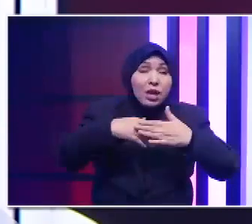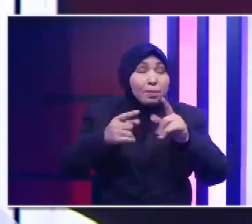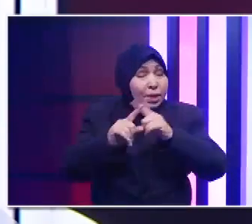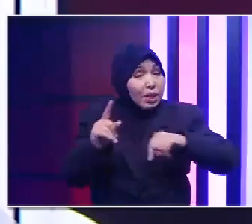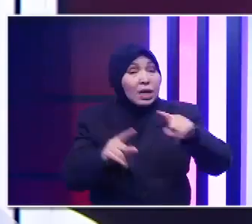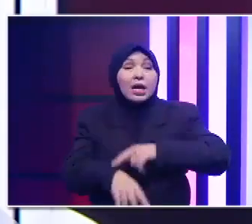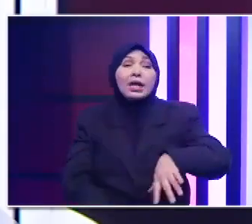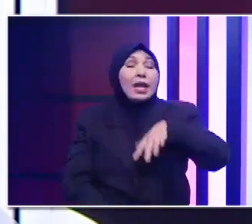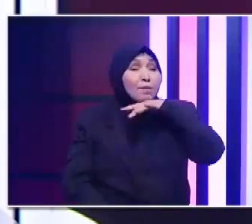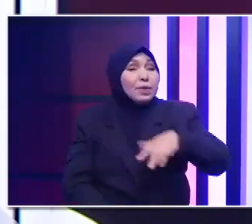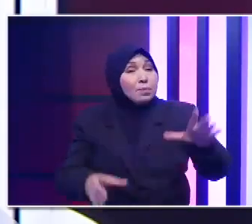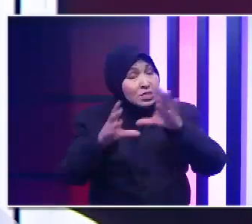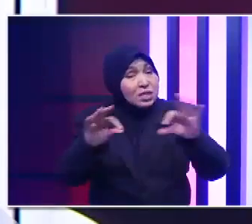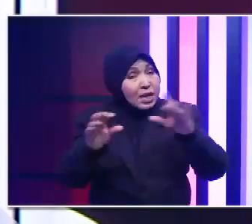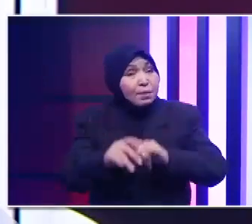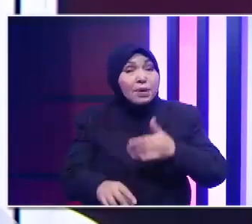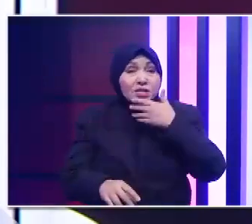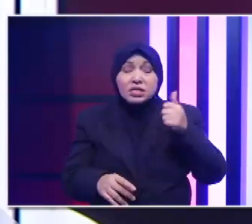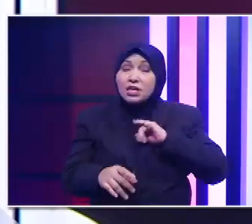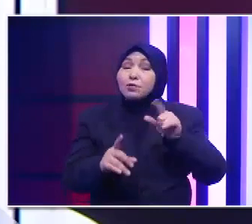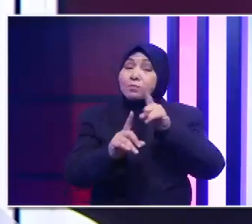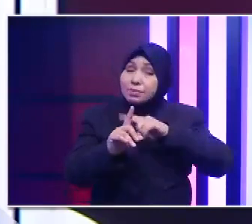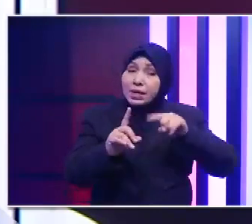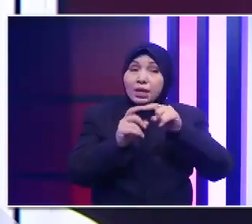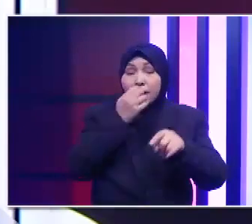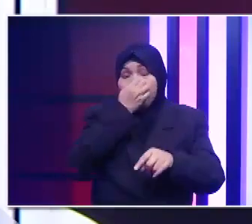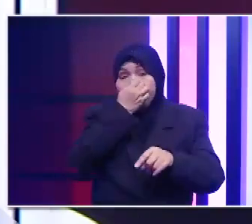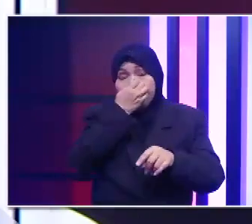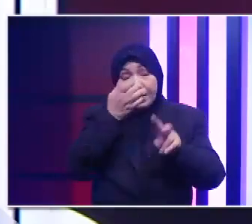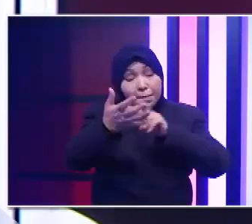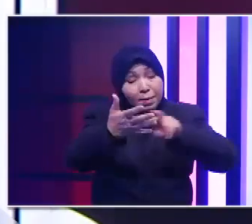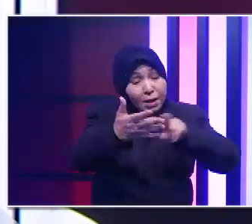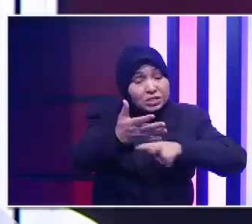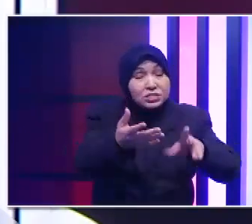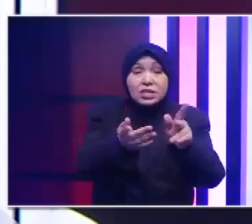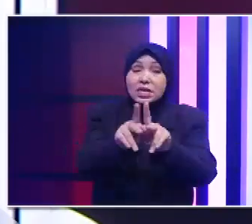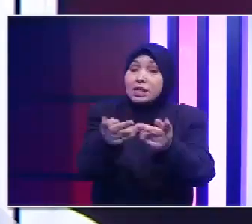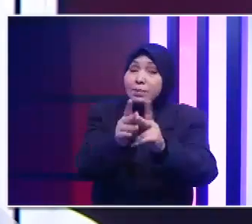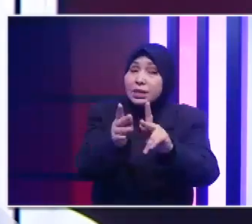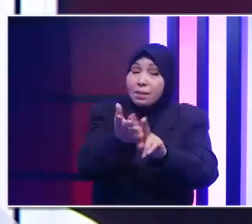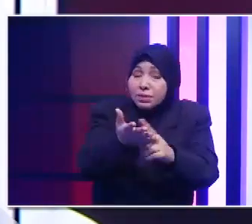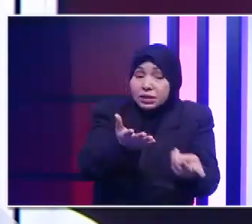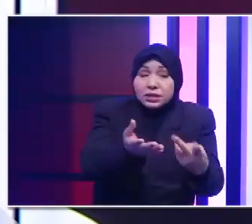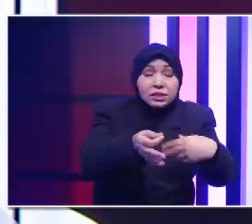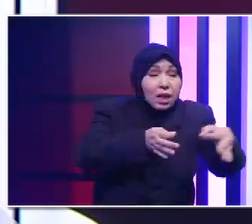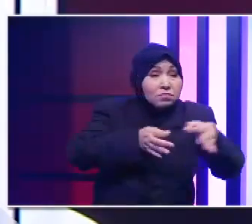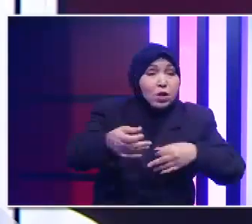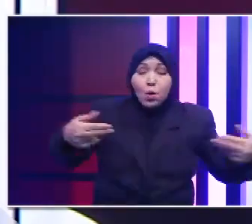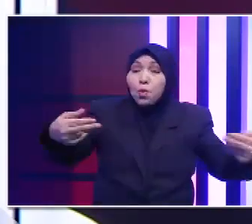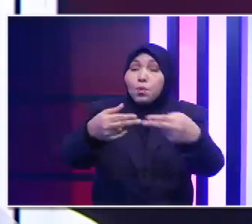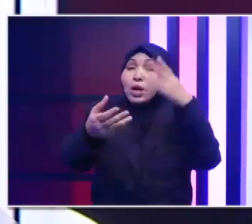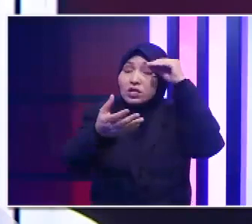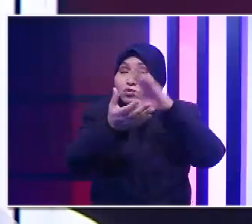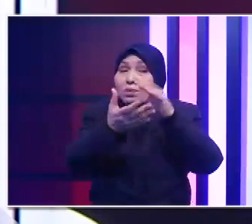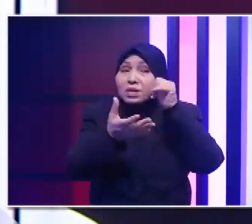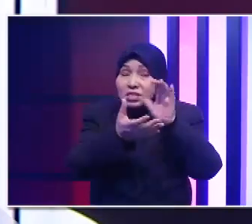kalau kita lihat benar iya iya ini saya pun bilamana membaca kitab-kitab tafsir banyak pekarya saya belajar antar hubungan suami-istri